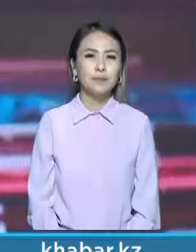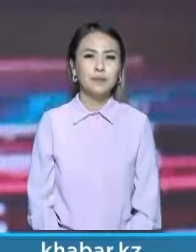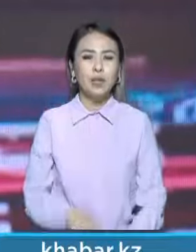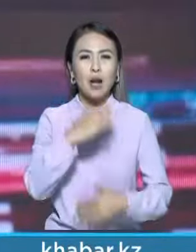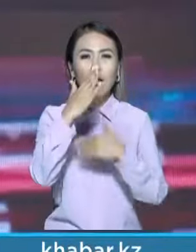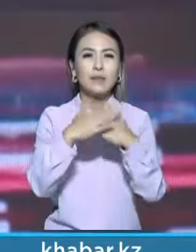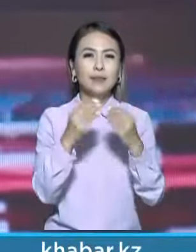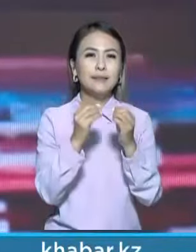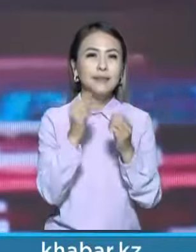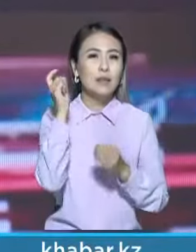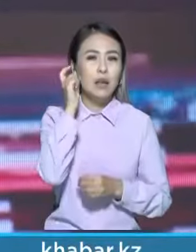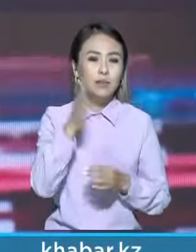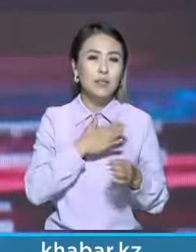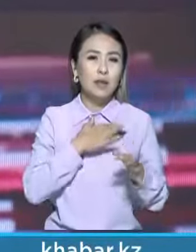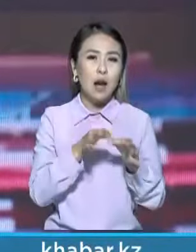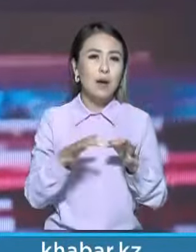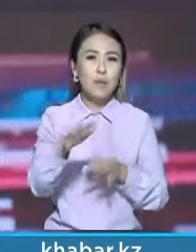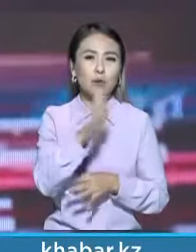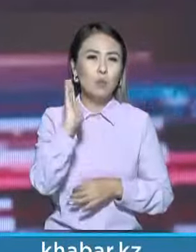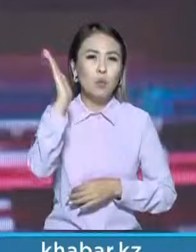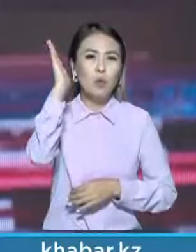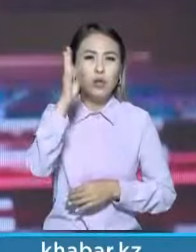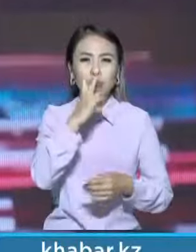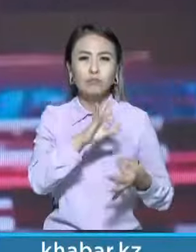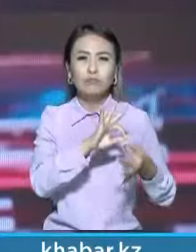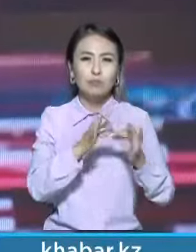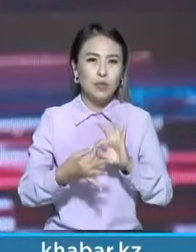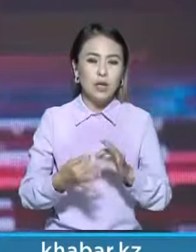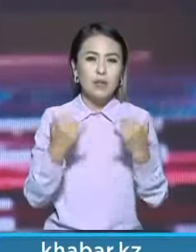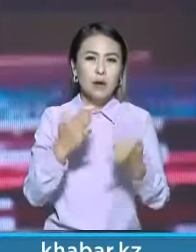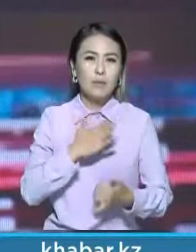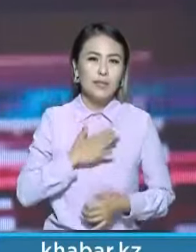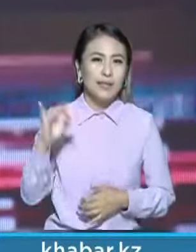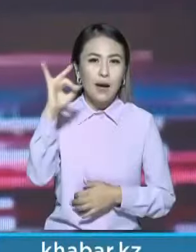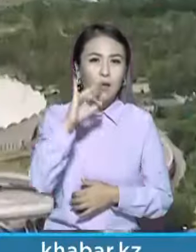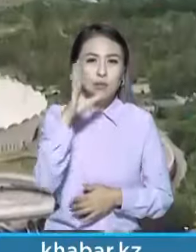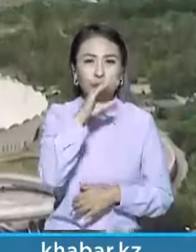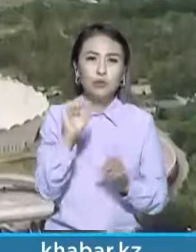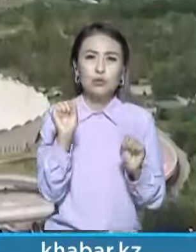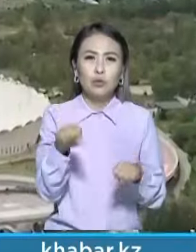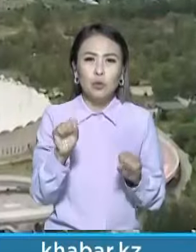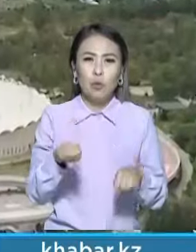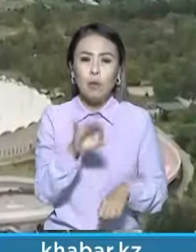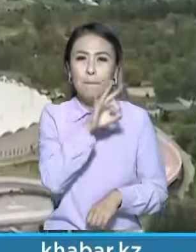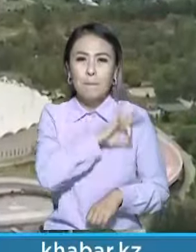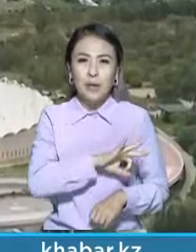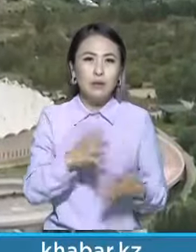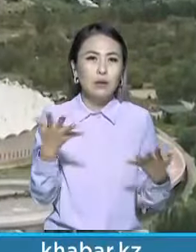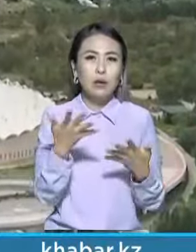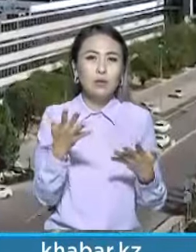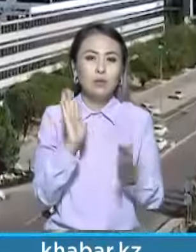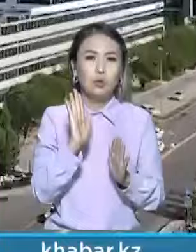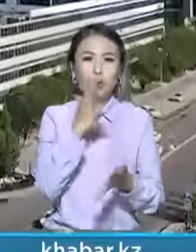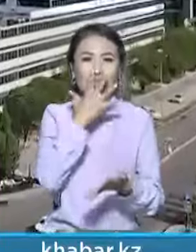Алдағы 10 жыл біздің аймақтың болашағын айқындайтын кезең. Тарихи мүмкіндікті қаншалықты тиімді пайдалана алатынымыз